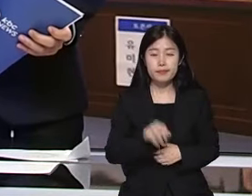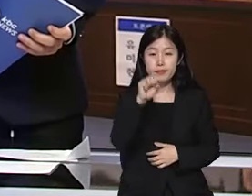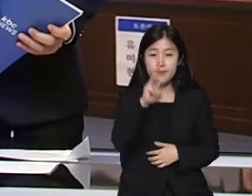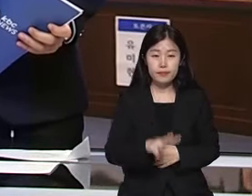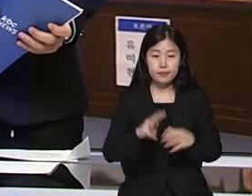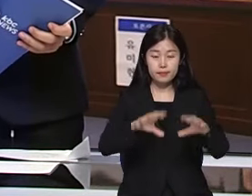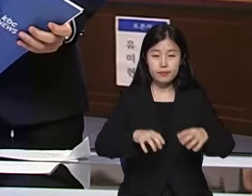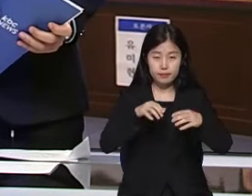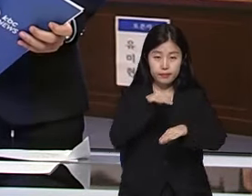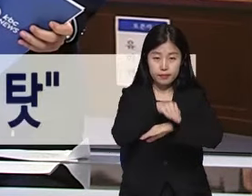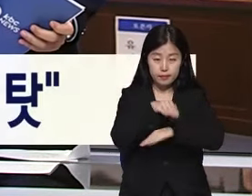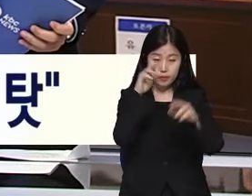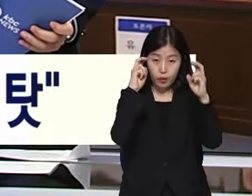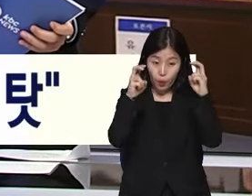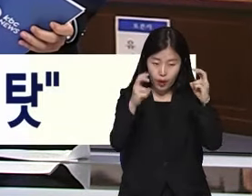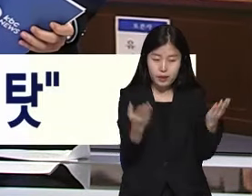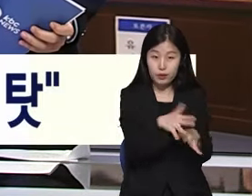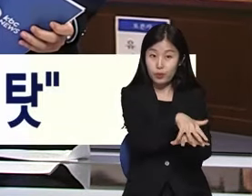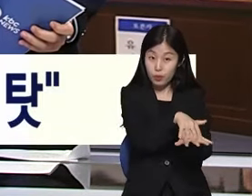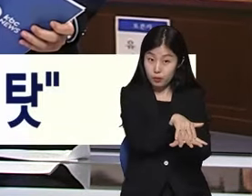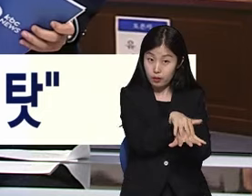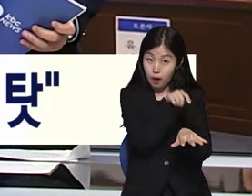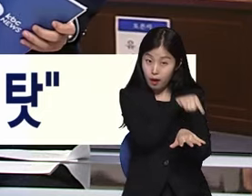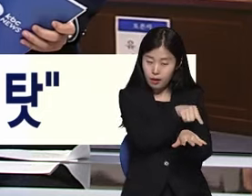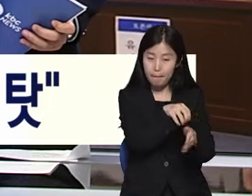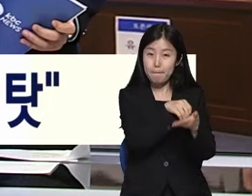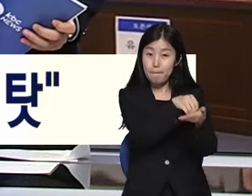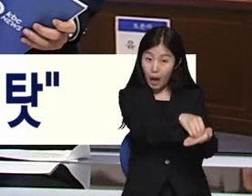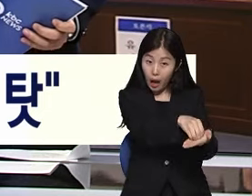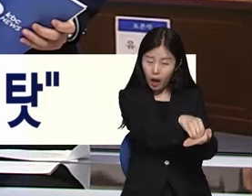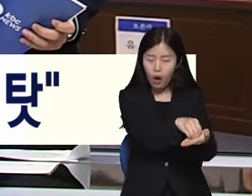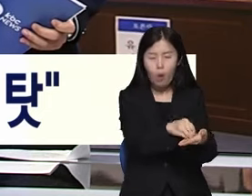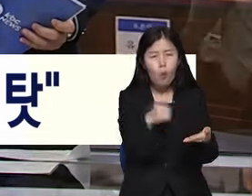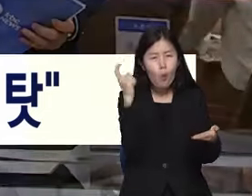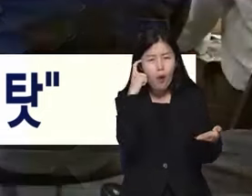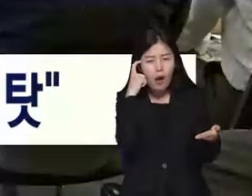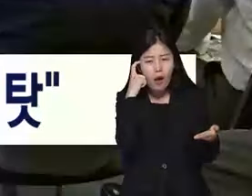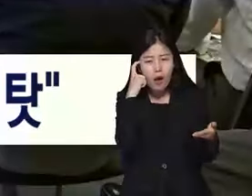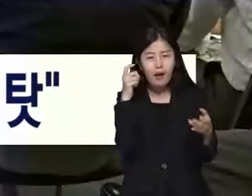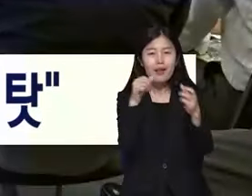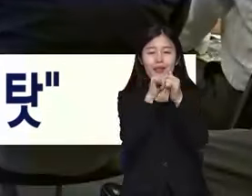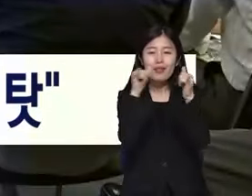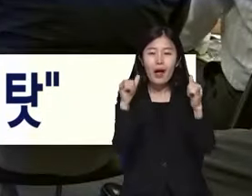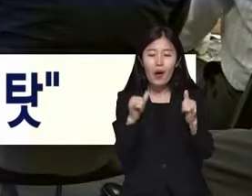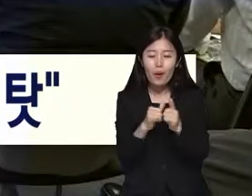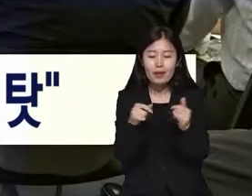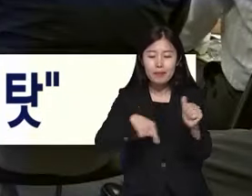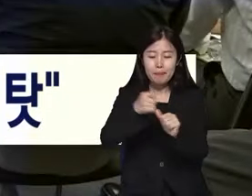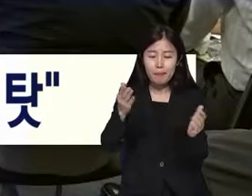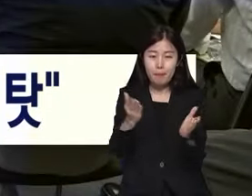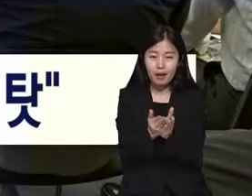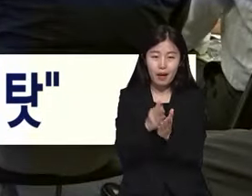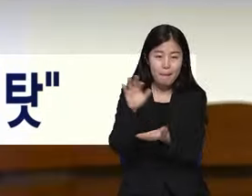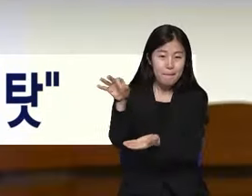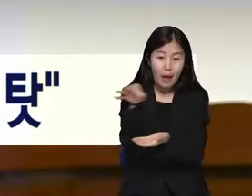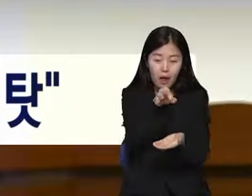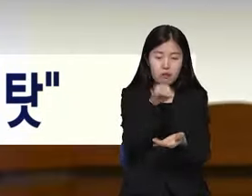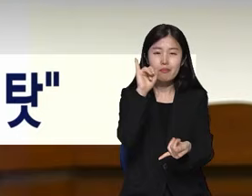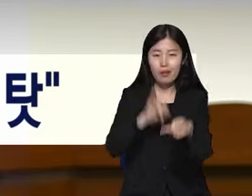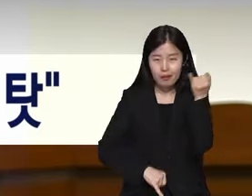광주 글로벌 모터스 노동자들의 민주노총 가입은 당초 약속한 사회적 임금이 실현되지 않았기 때문이라는 주장이